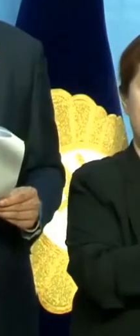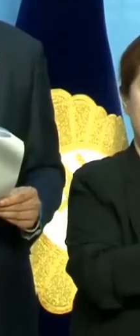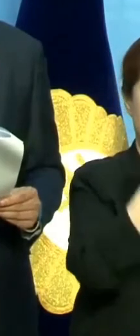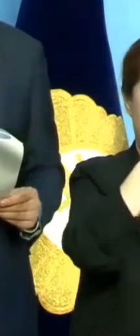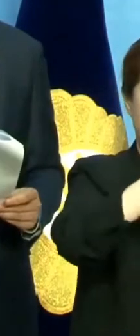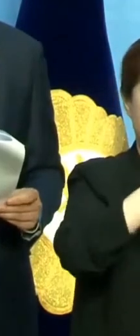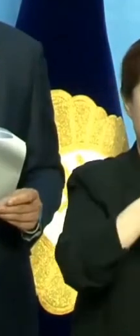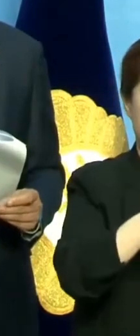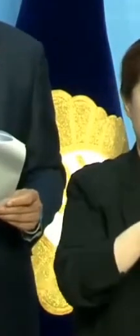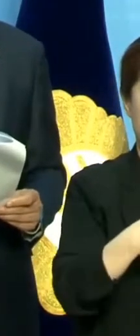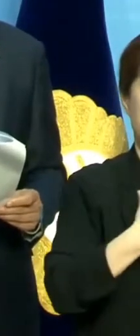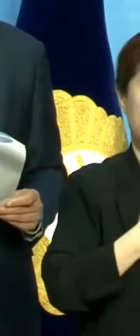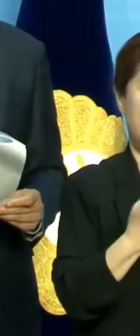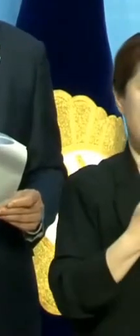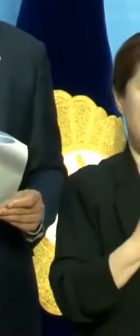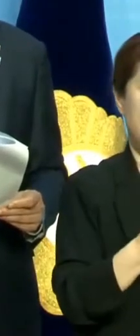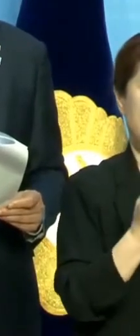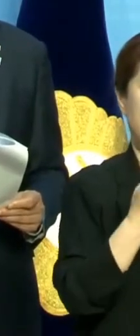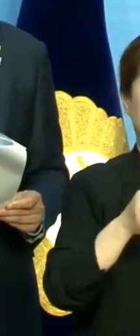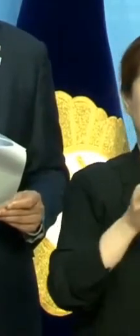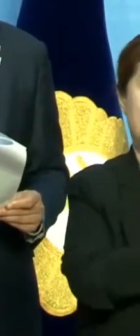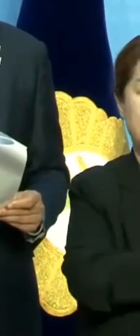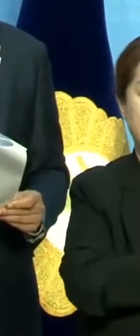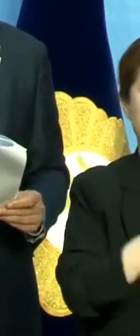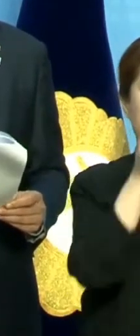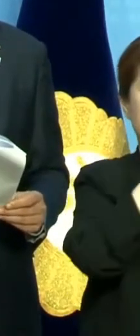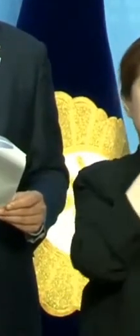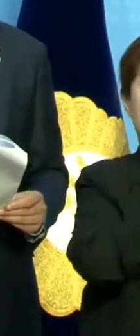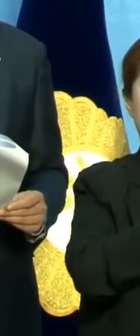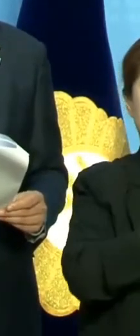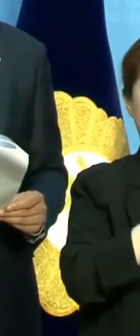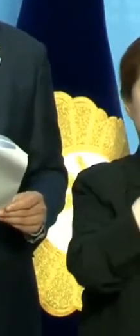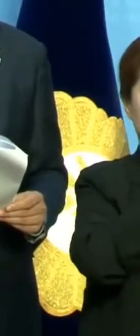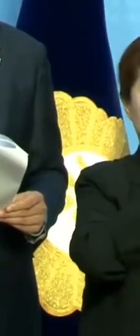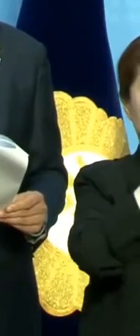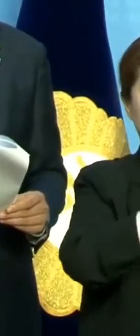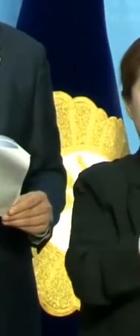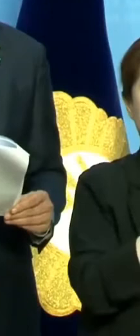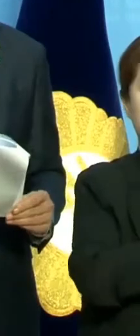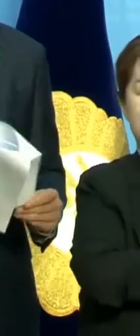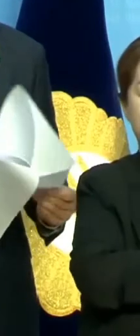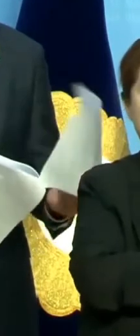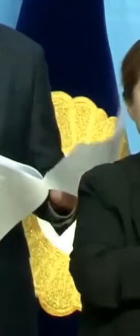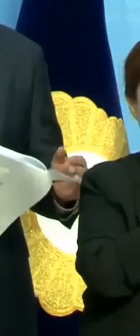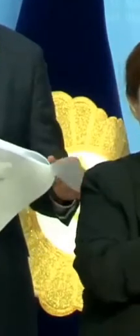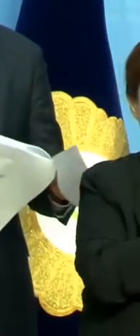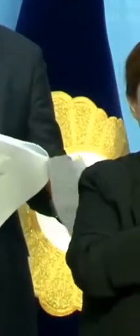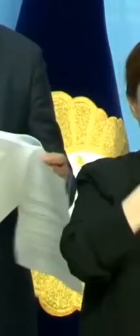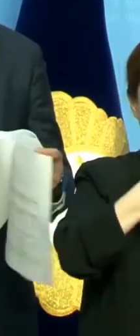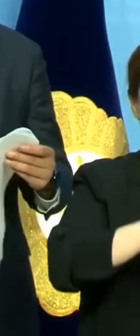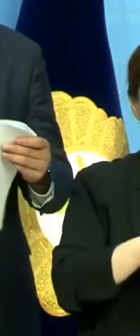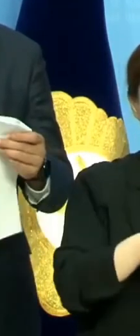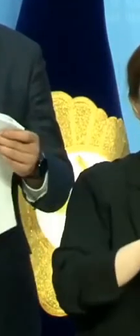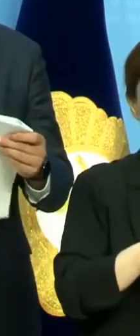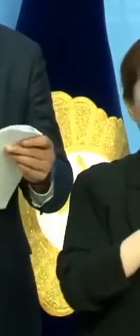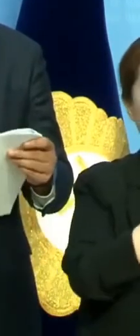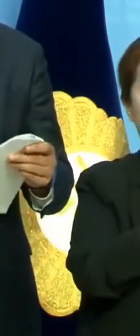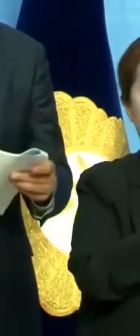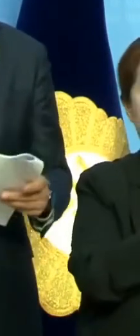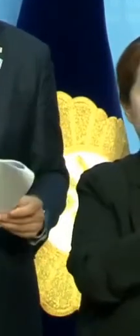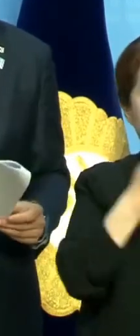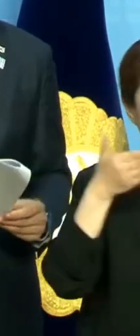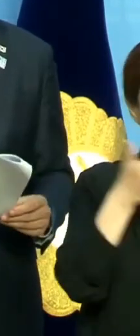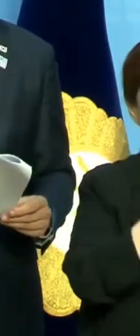스태프의 의도적 따돌림과 훈련 배제, 그리고 법과 규약의 각종 규정에 약한 20대 여성 배구 선수를 상대로